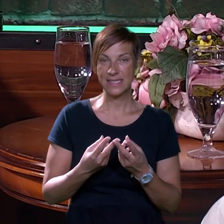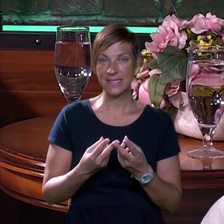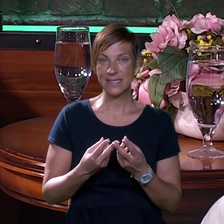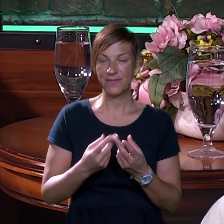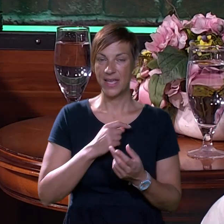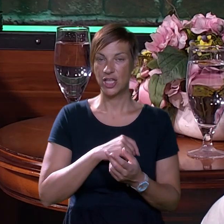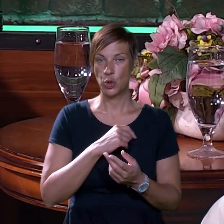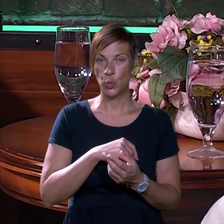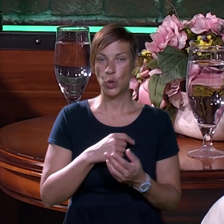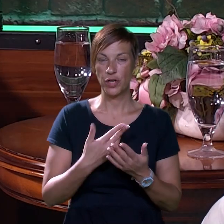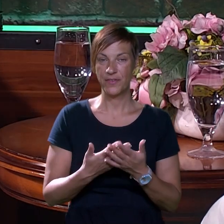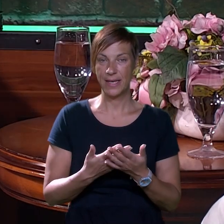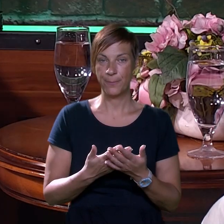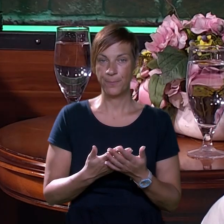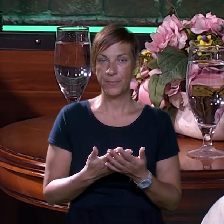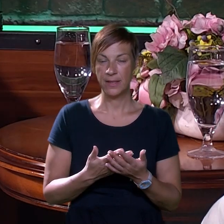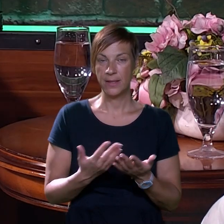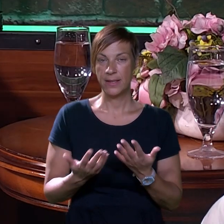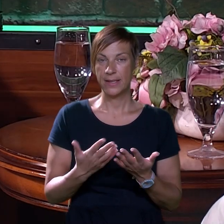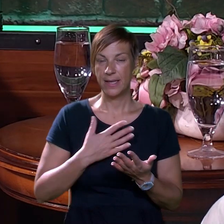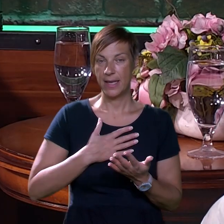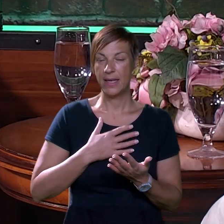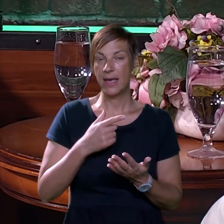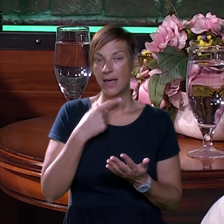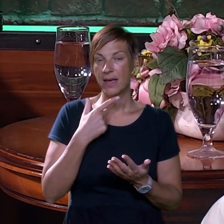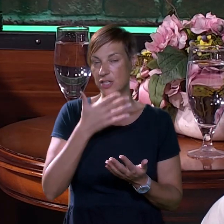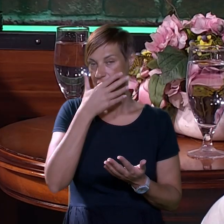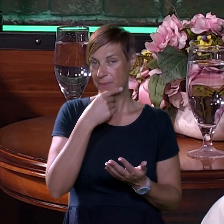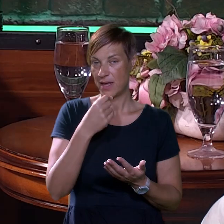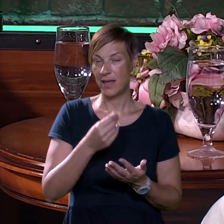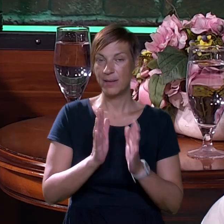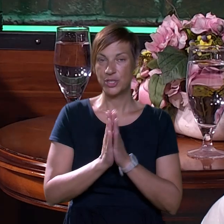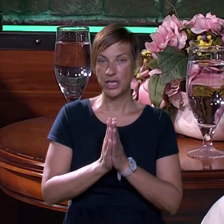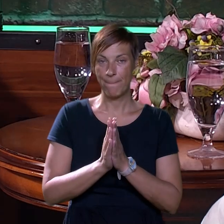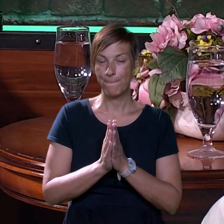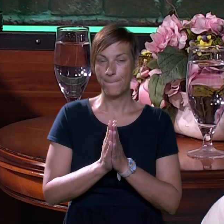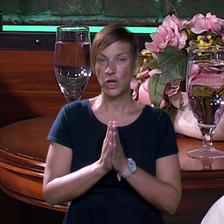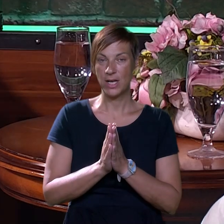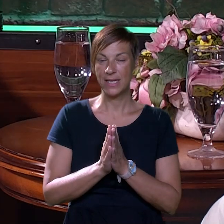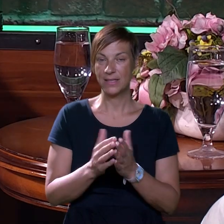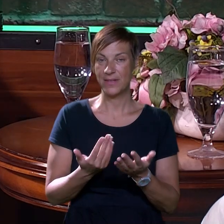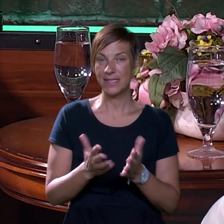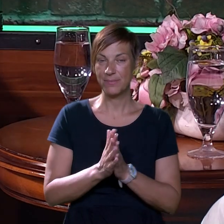baš onako duhovni, gdje, ja kažem, najljepše molitve